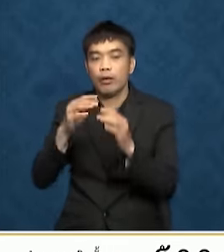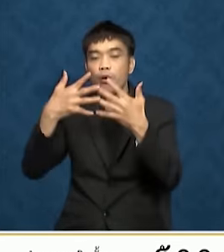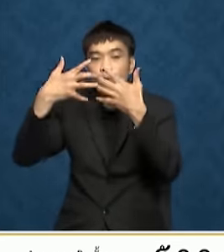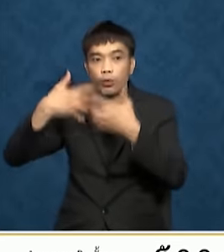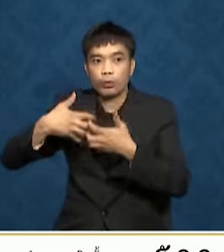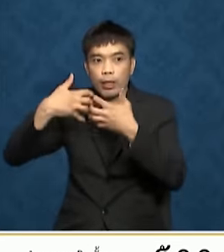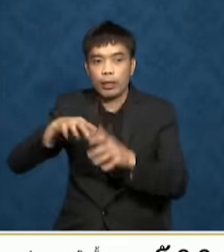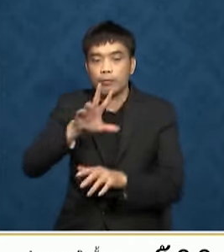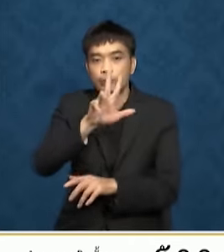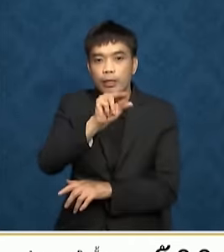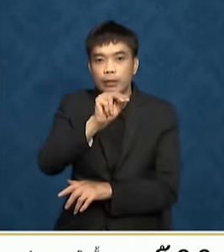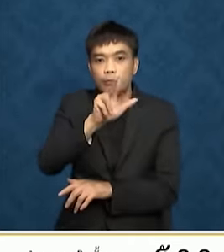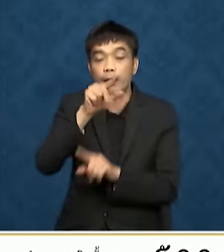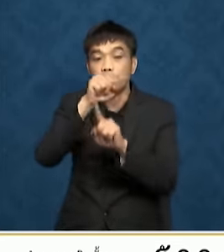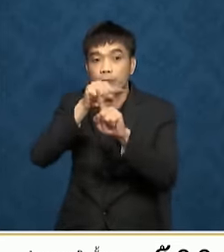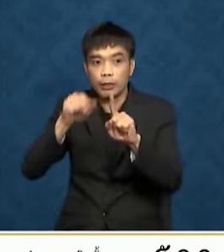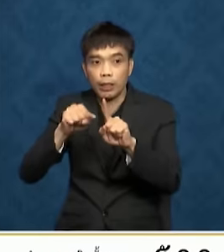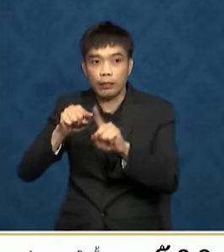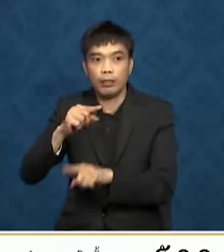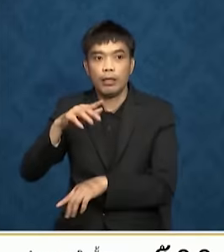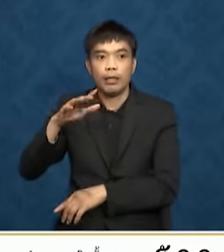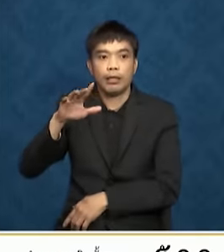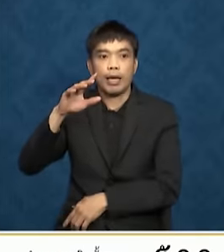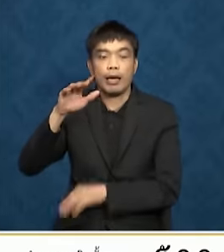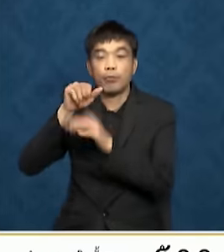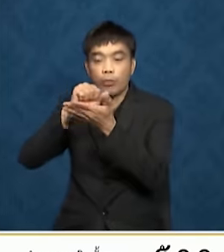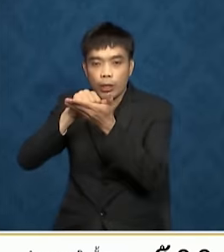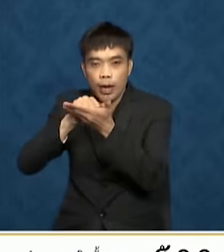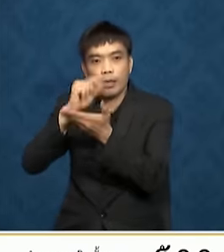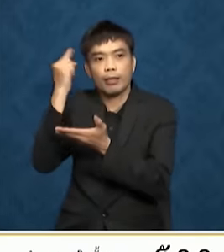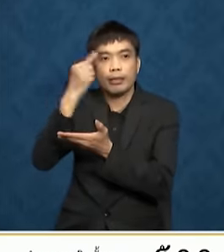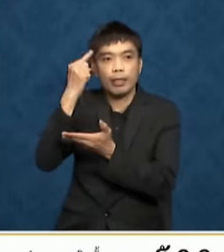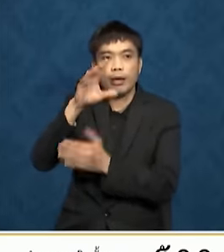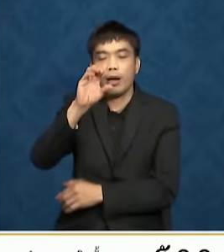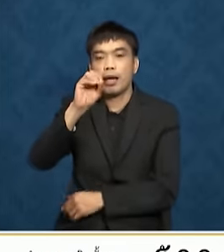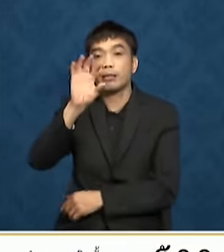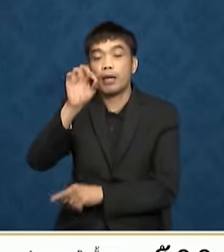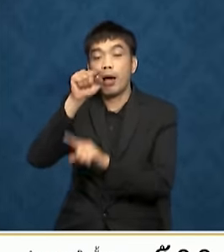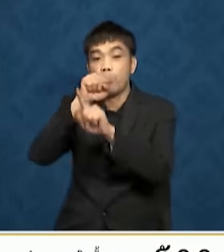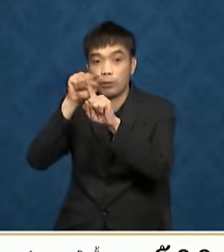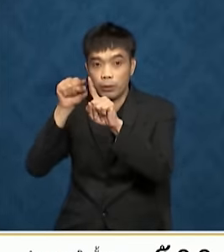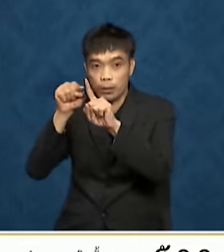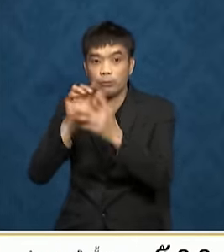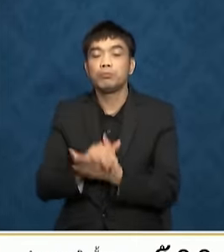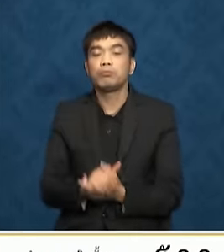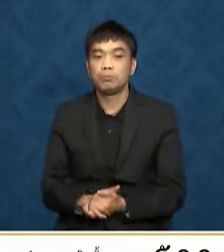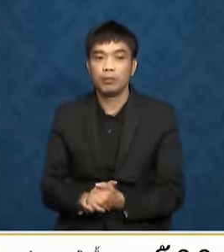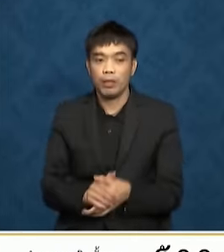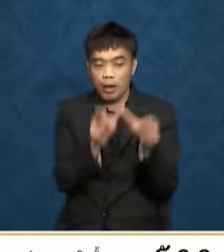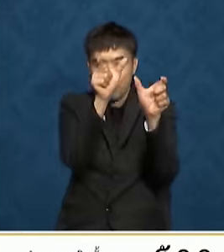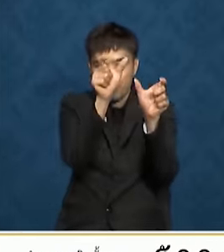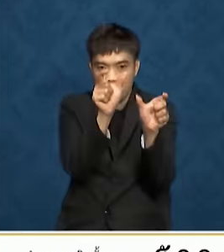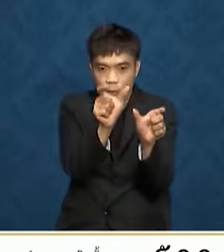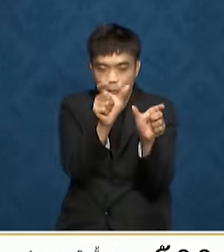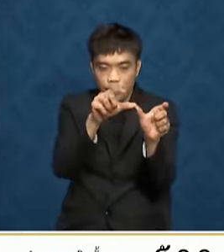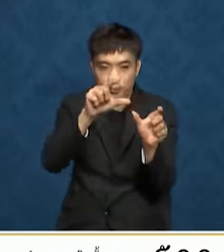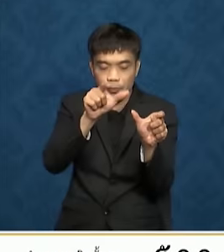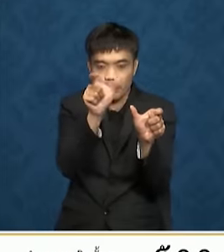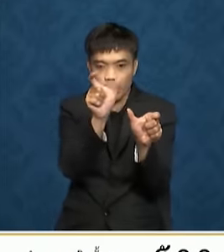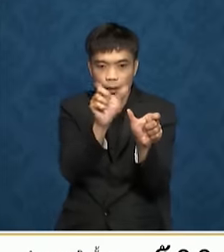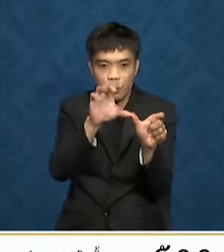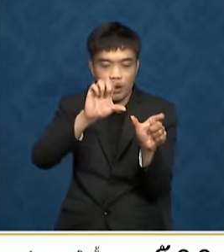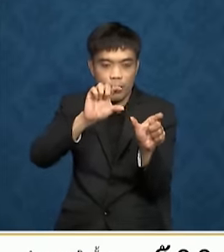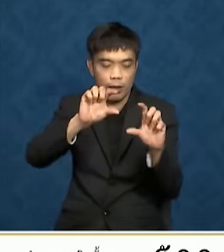บริการหรือก็คือการท่องเที่ยวนั่นเองนะครับประมาณ59%นะครับตรงนี้เนี่ยเรามาดูกันครับผมอยากจะ